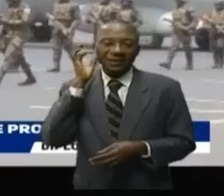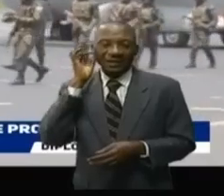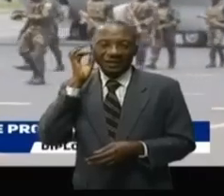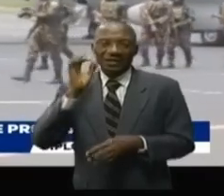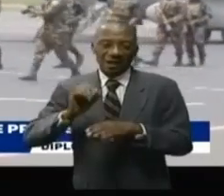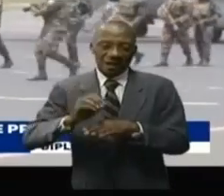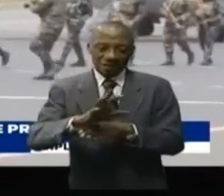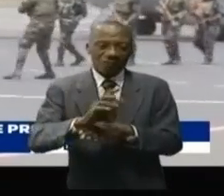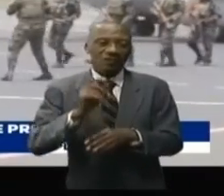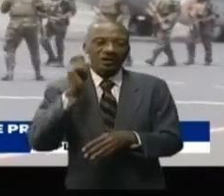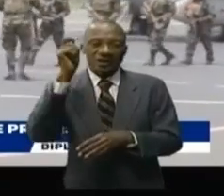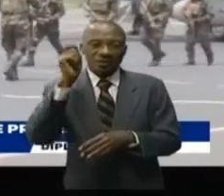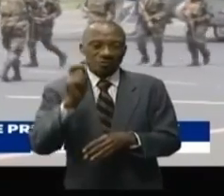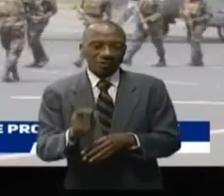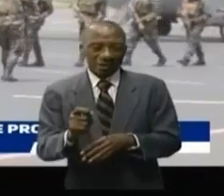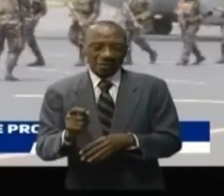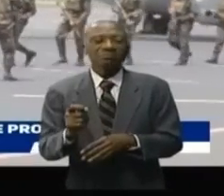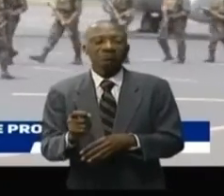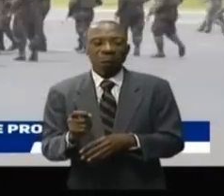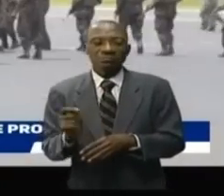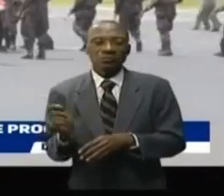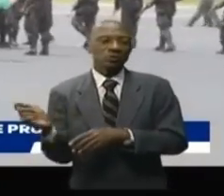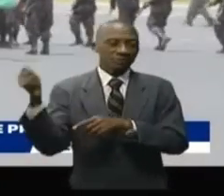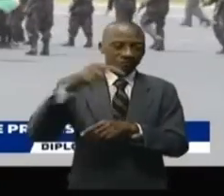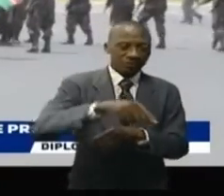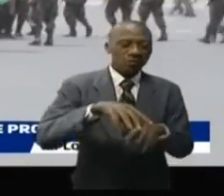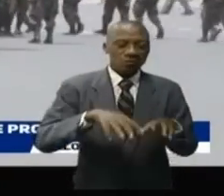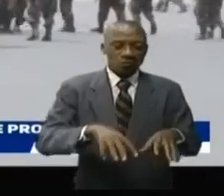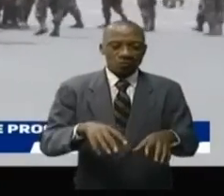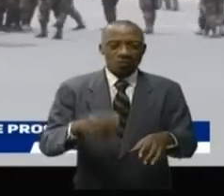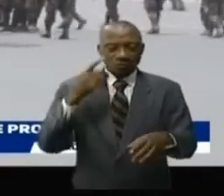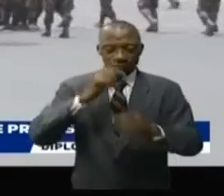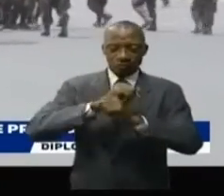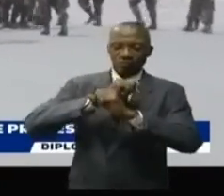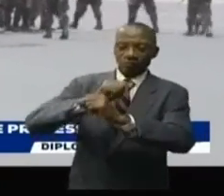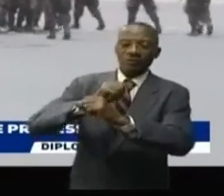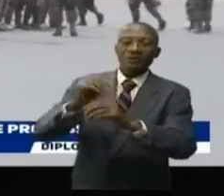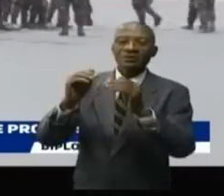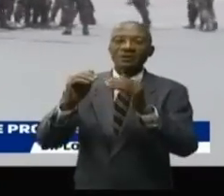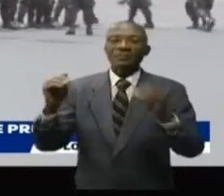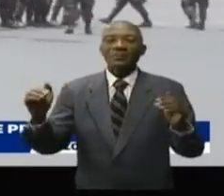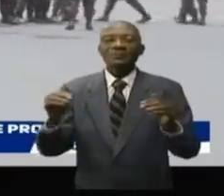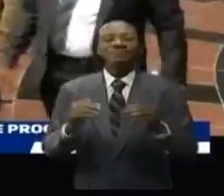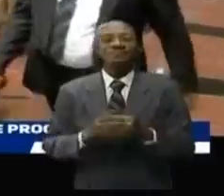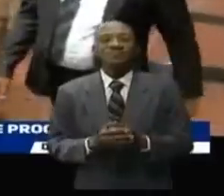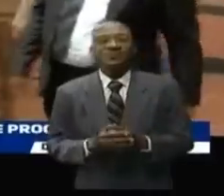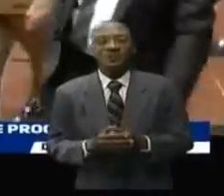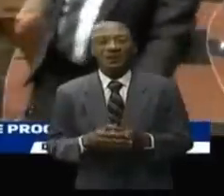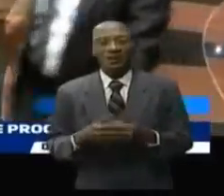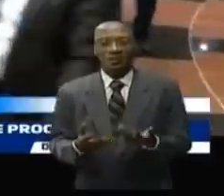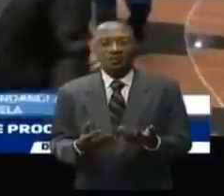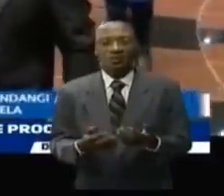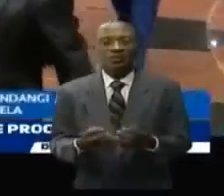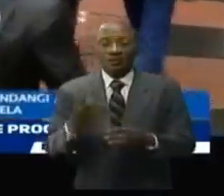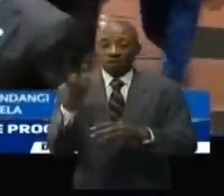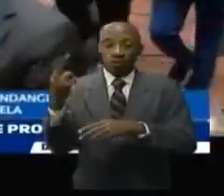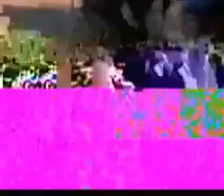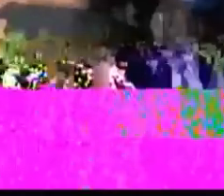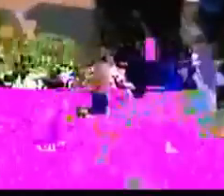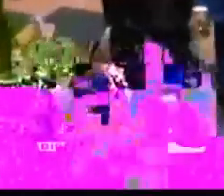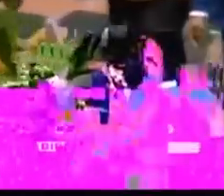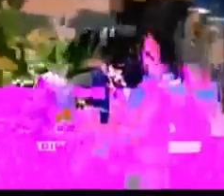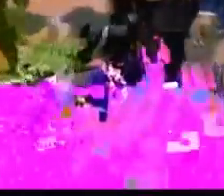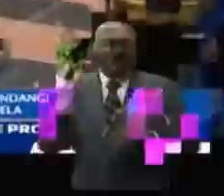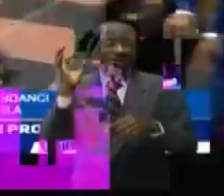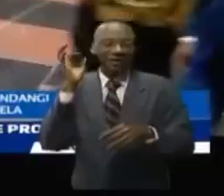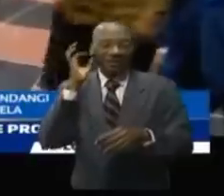pour une mission de maintien de la paix dans la région. Signalons qu'après cette visite de 24 heures en RDC, le